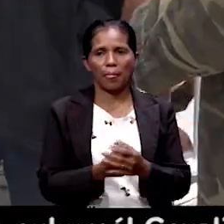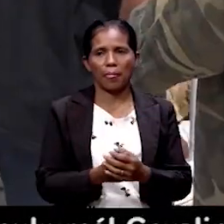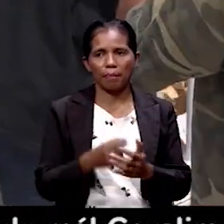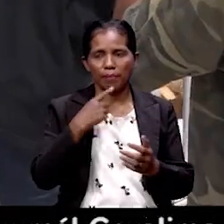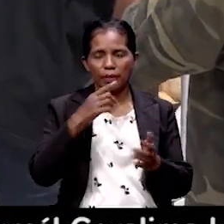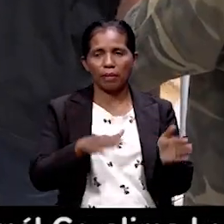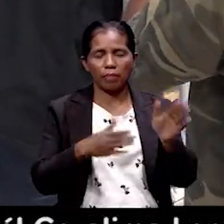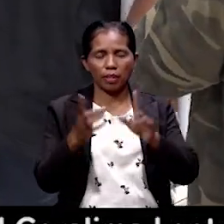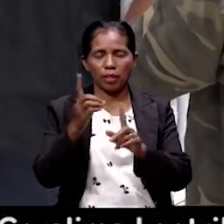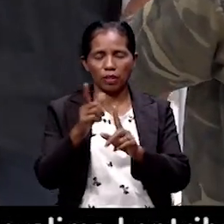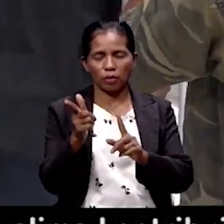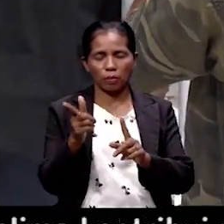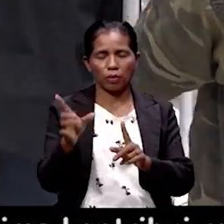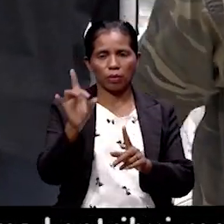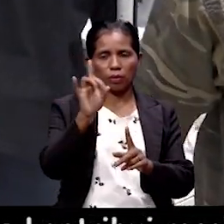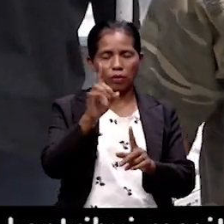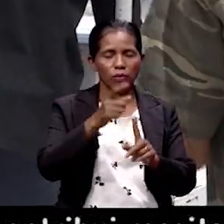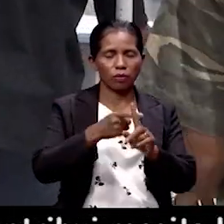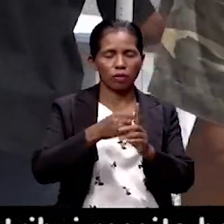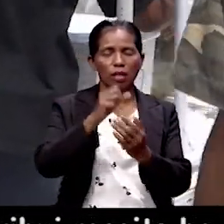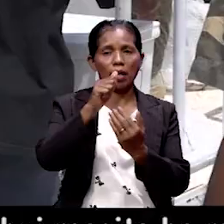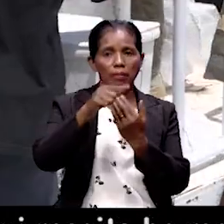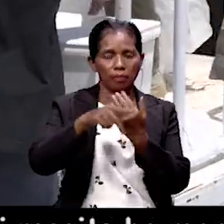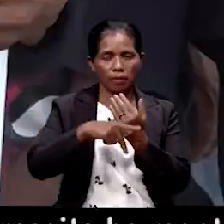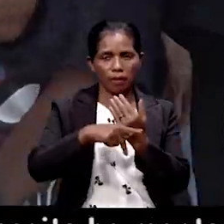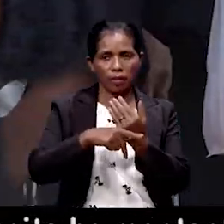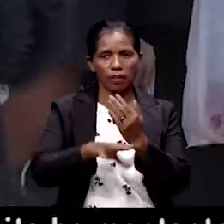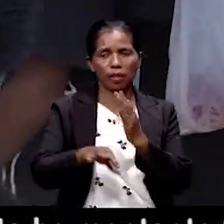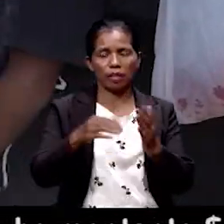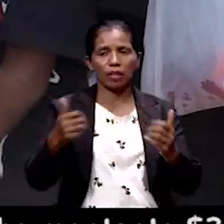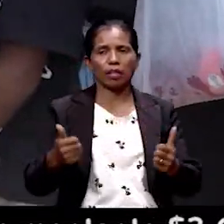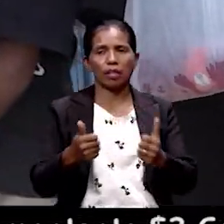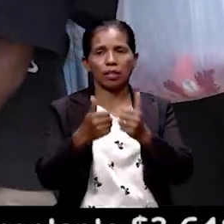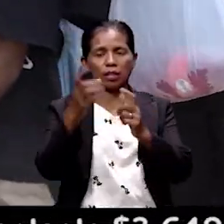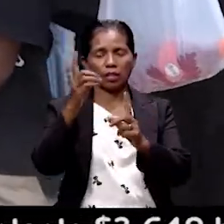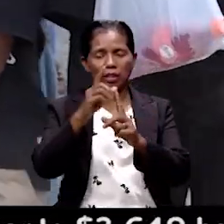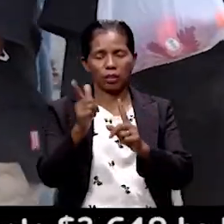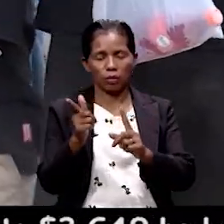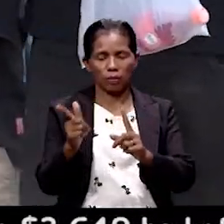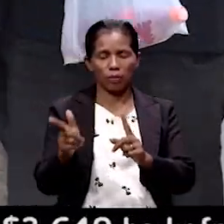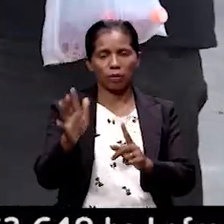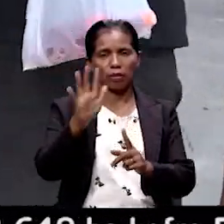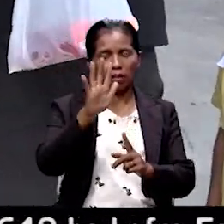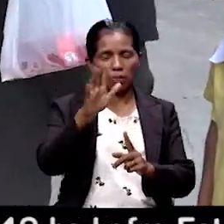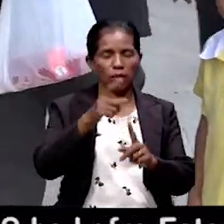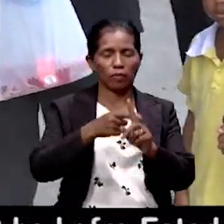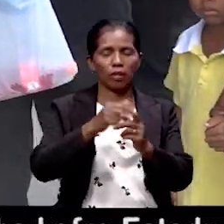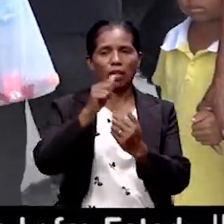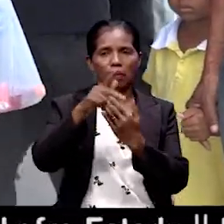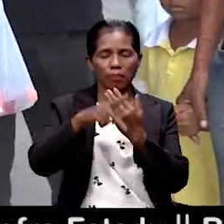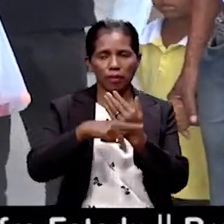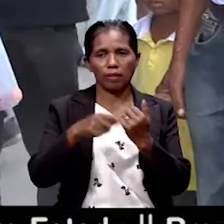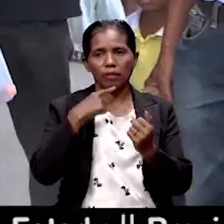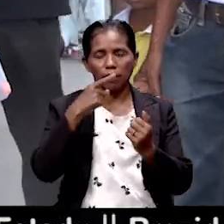Souza mati lorong Ranul Singhitu fulan April tinane hafuin hetan asidenti lorong Ranul Resin 5 fulan April. Mati bian